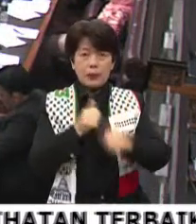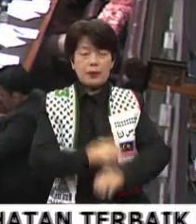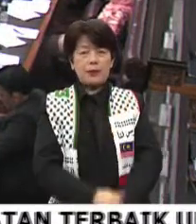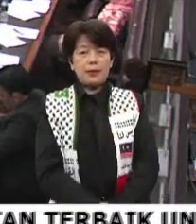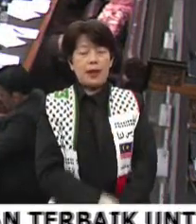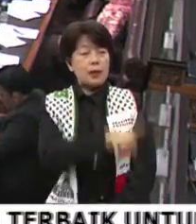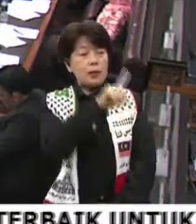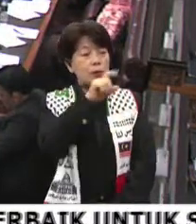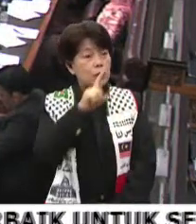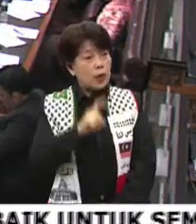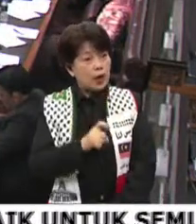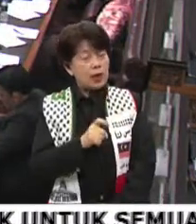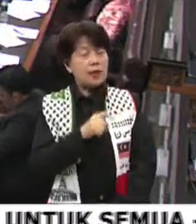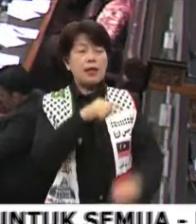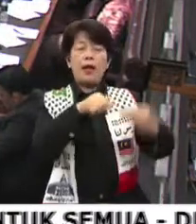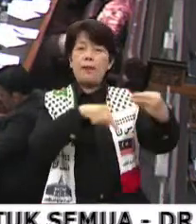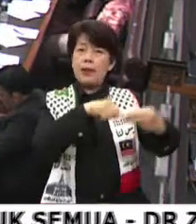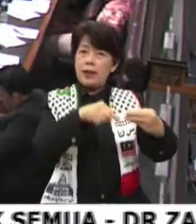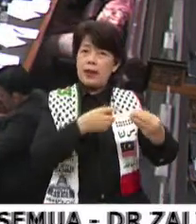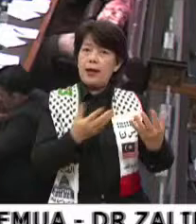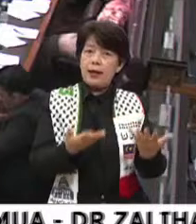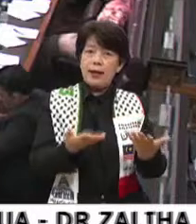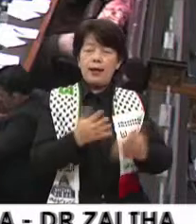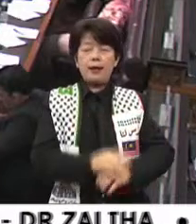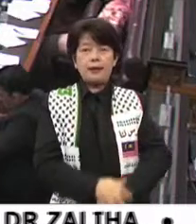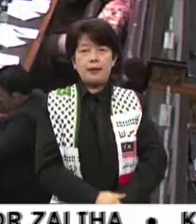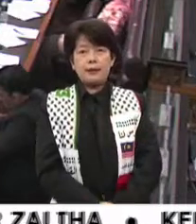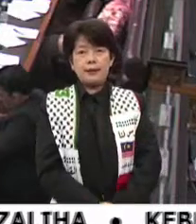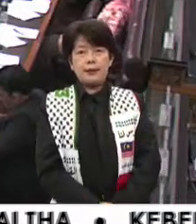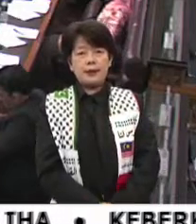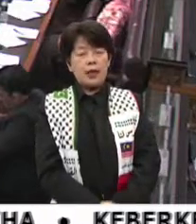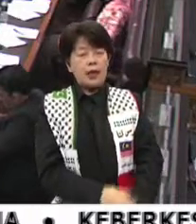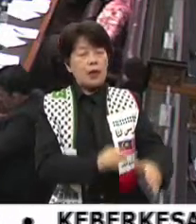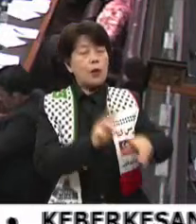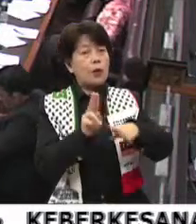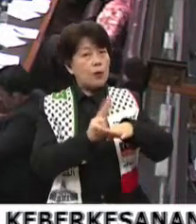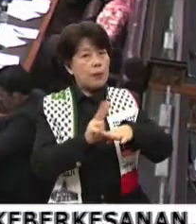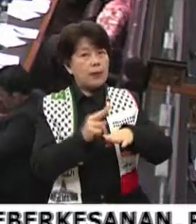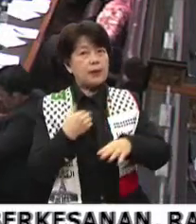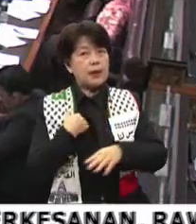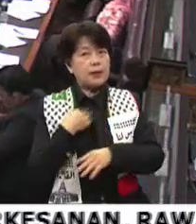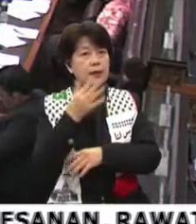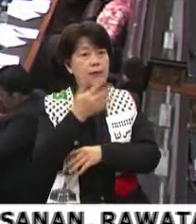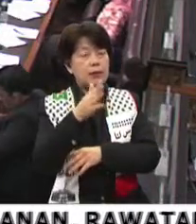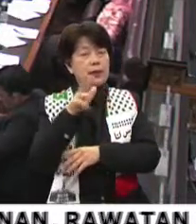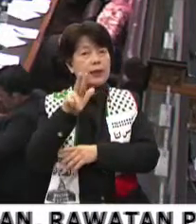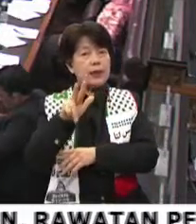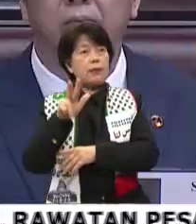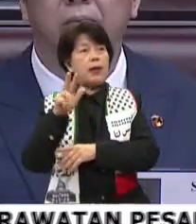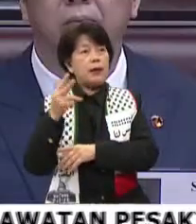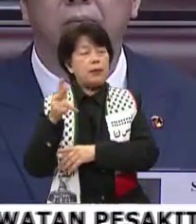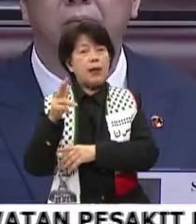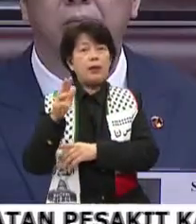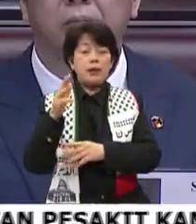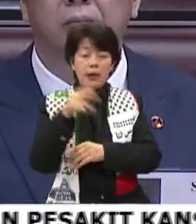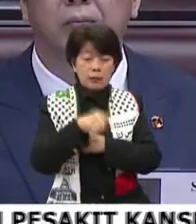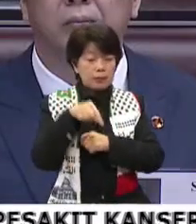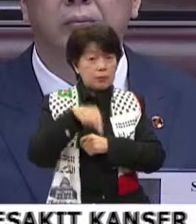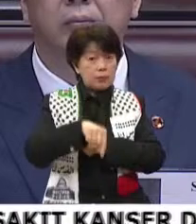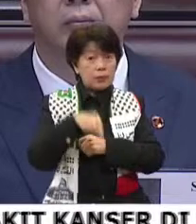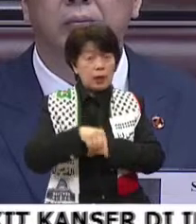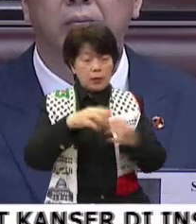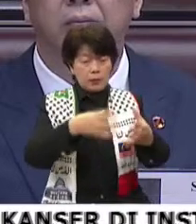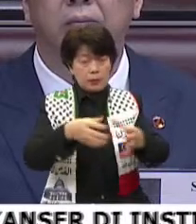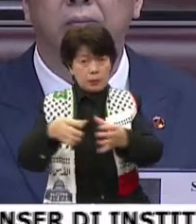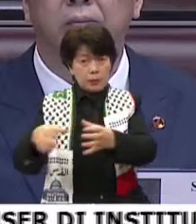adalah berkenaan dengan kalau kita tahu Koperasi ada 15315 dalam negara ini yang